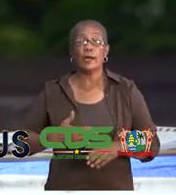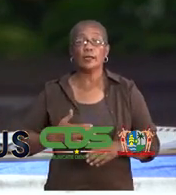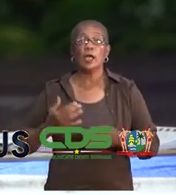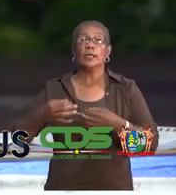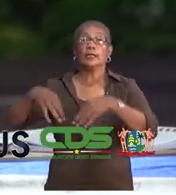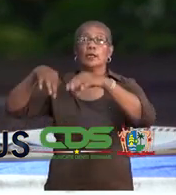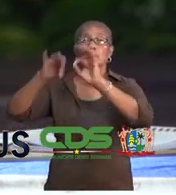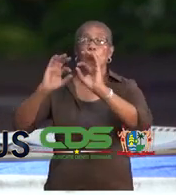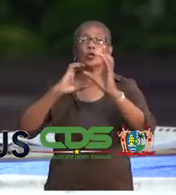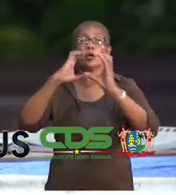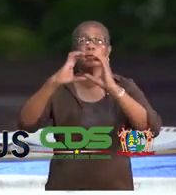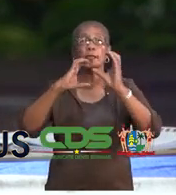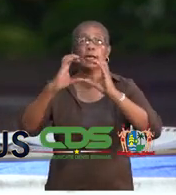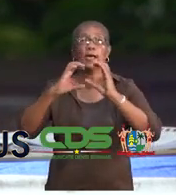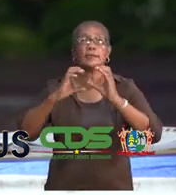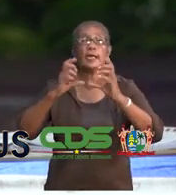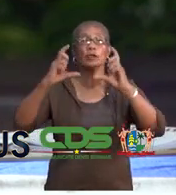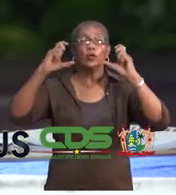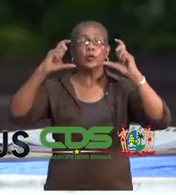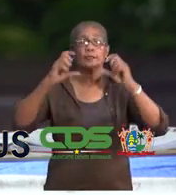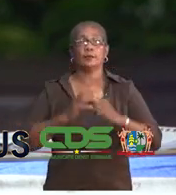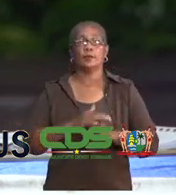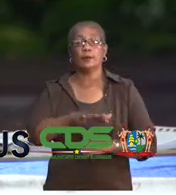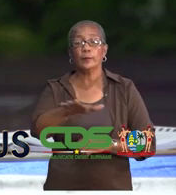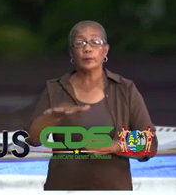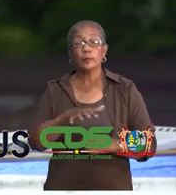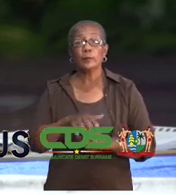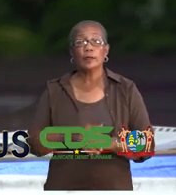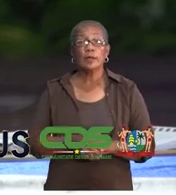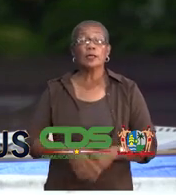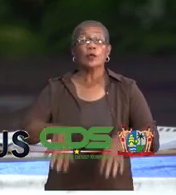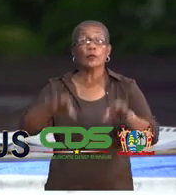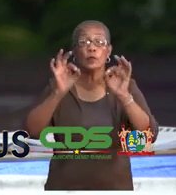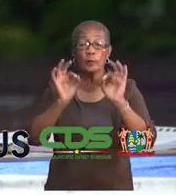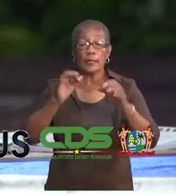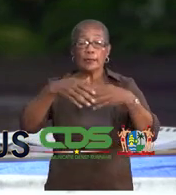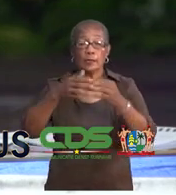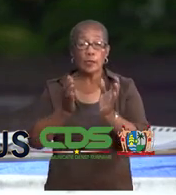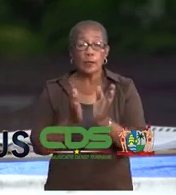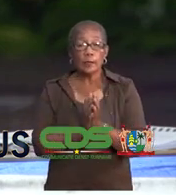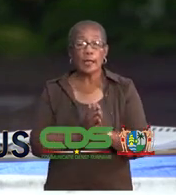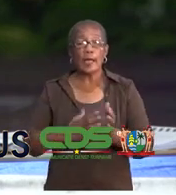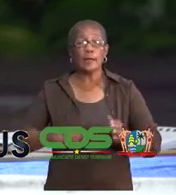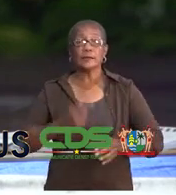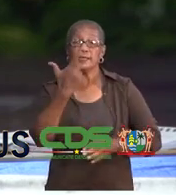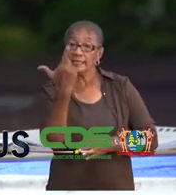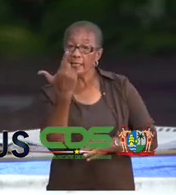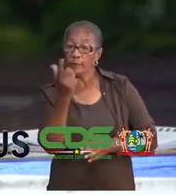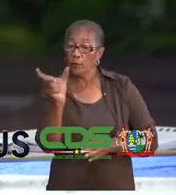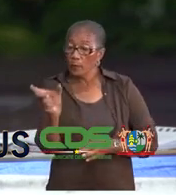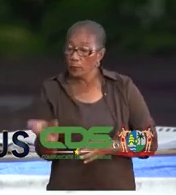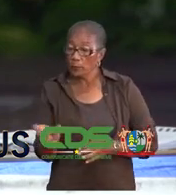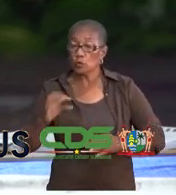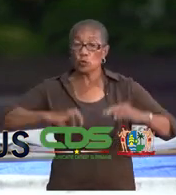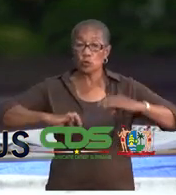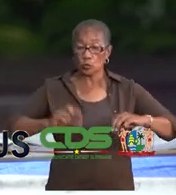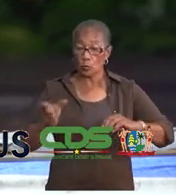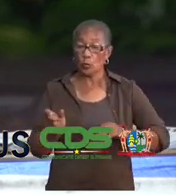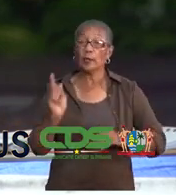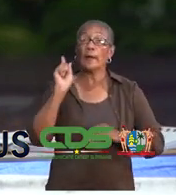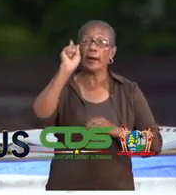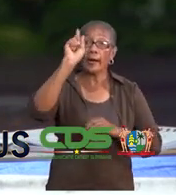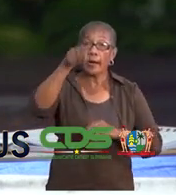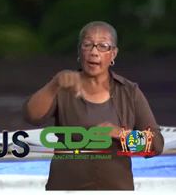Transport, Communicatie en Toerisme. Dus de formele delegatie bestaat uit 7 personen die